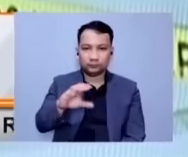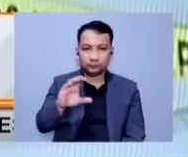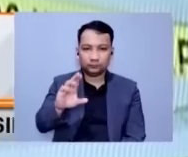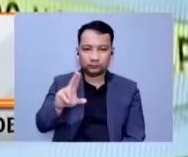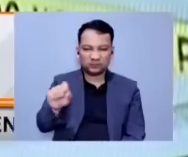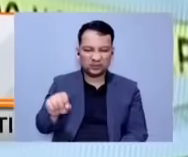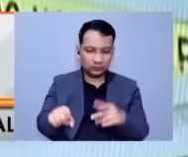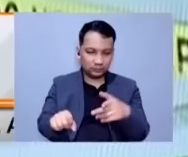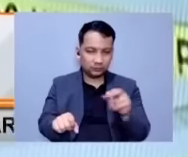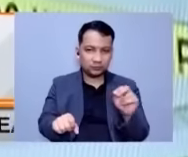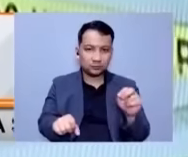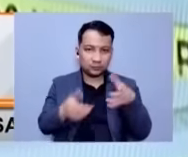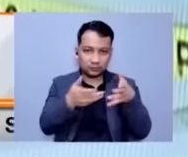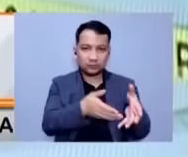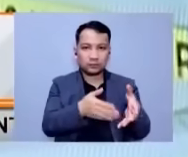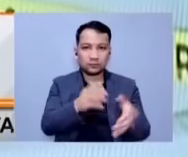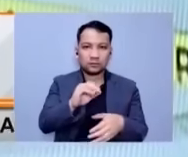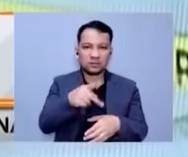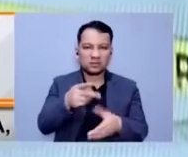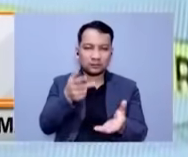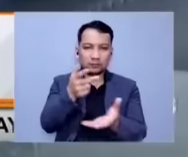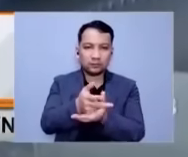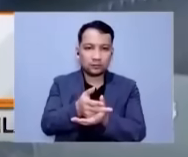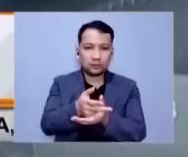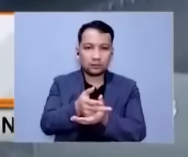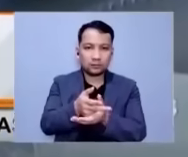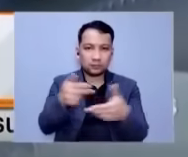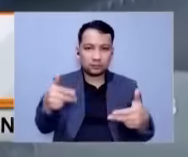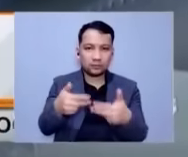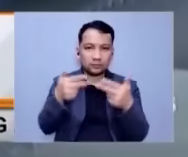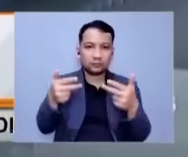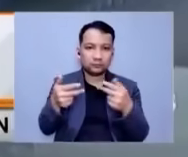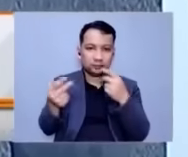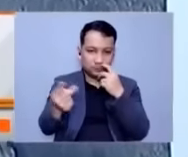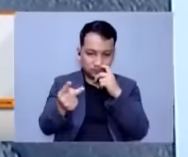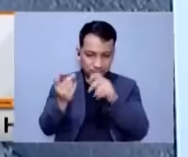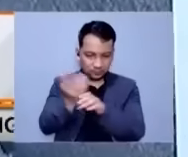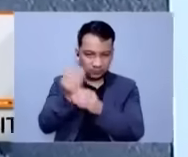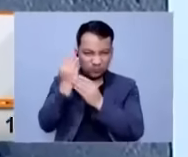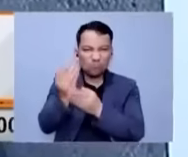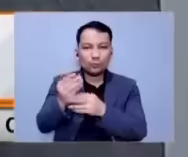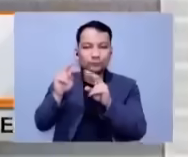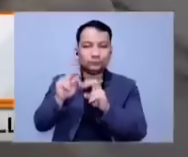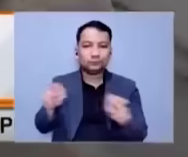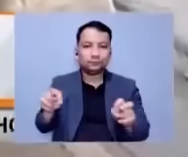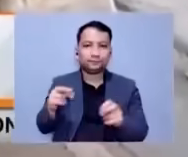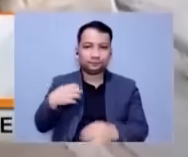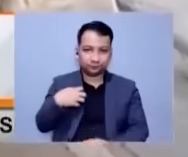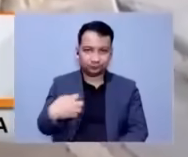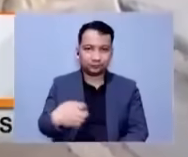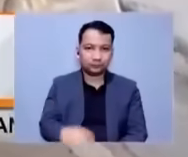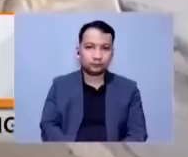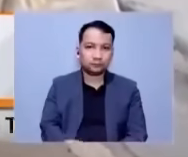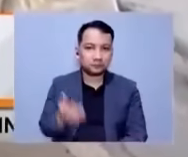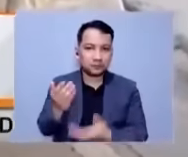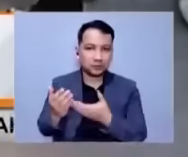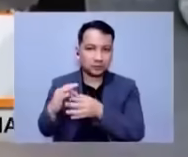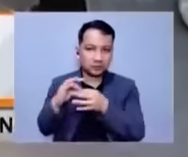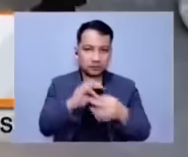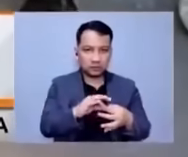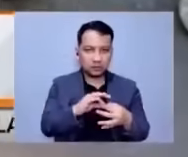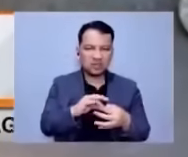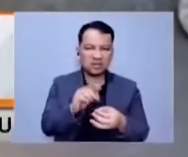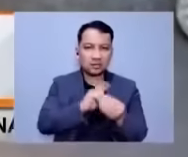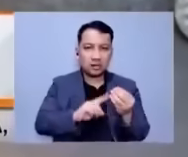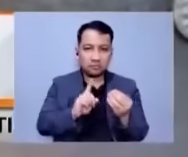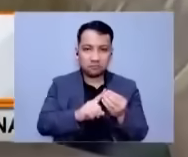SUV iniwan sa open parking space ng isang sabungan. Ang dalawang sasakyang yan, iniimbestigahan ngayon ng mga polis. Posible raw na konektado ang mga ito sa naharang